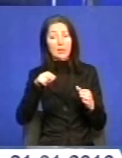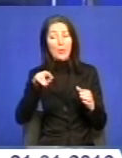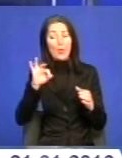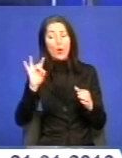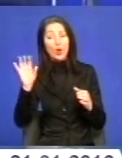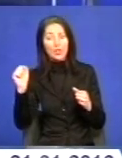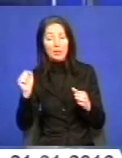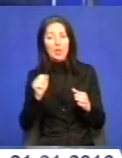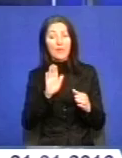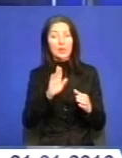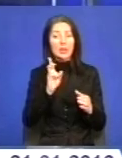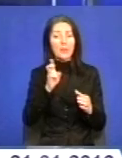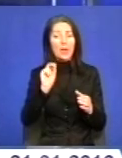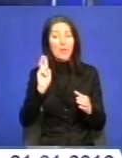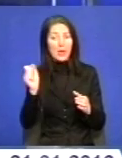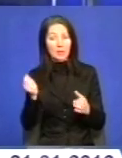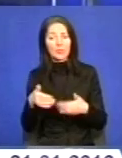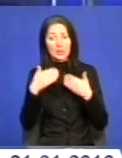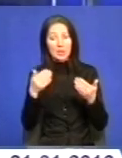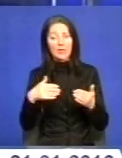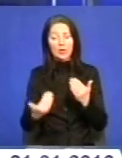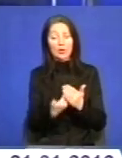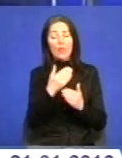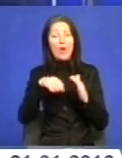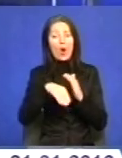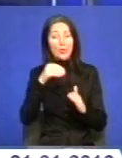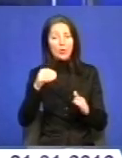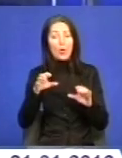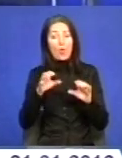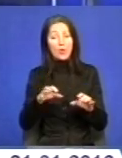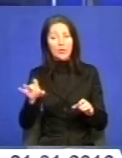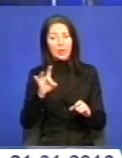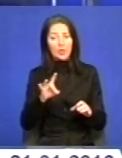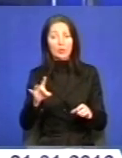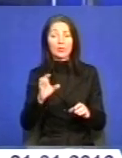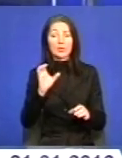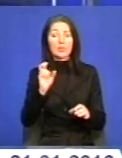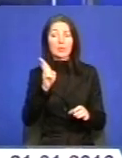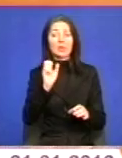Представив новообраного керівника району в рамках робочої поїздки голова обласної державної адміністрації Степан Барна.